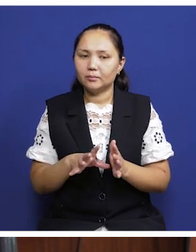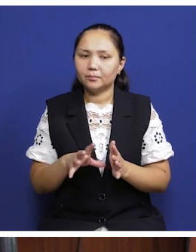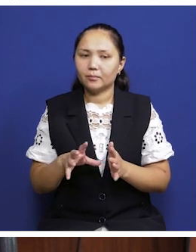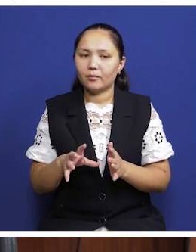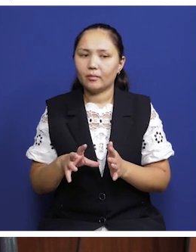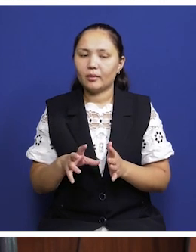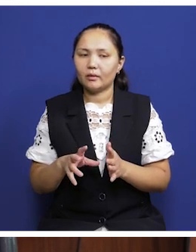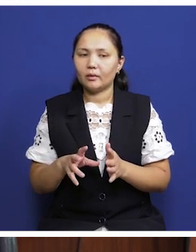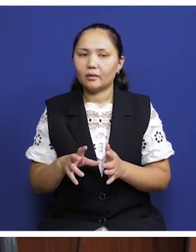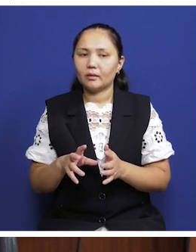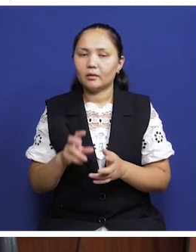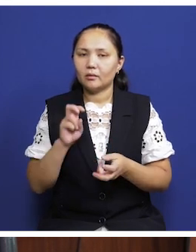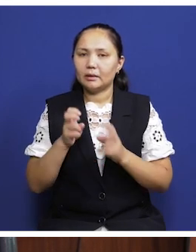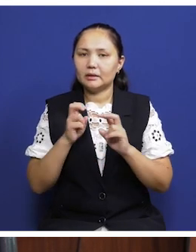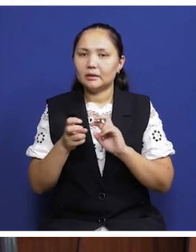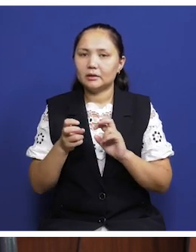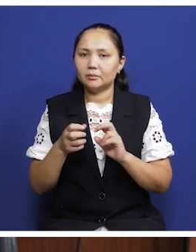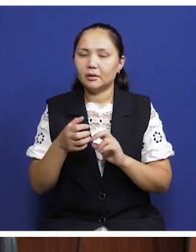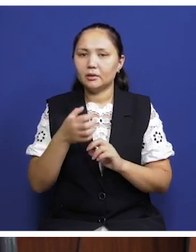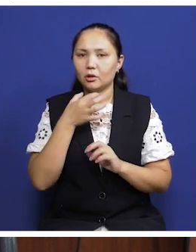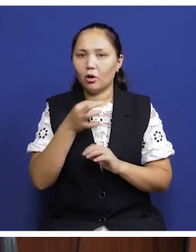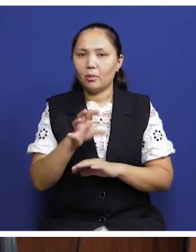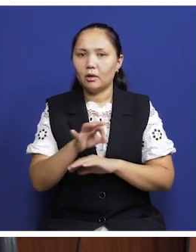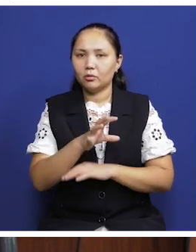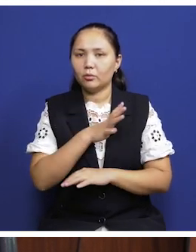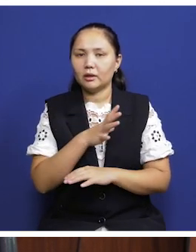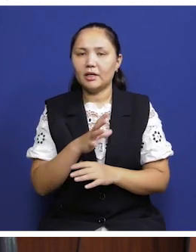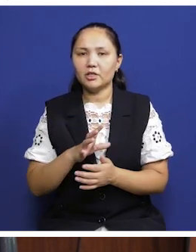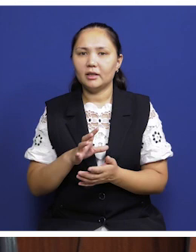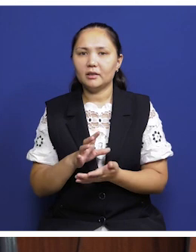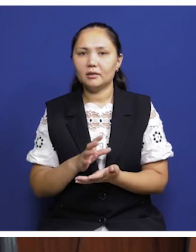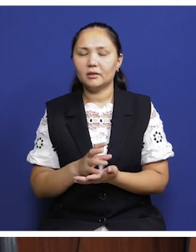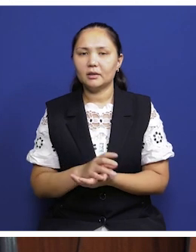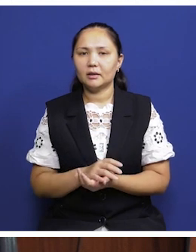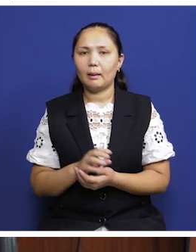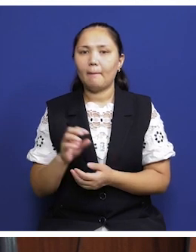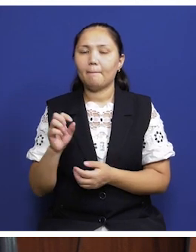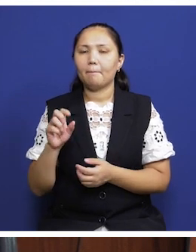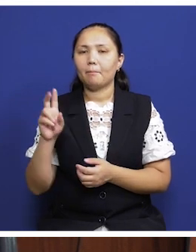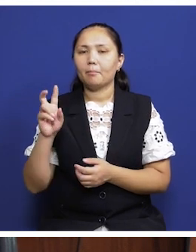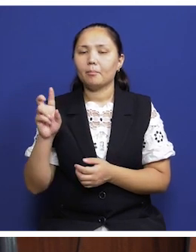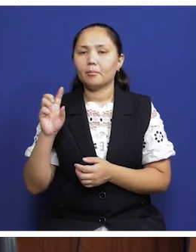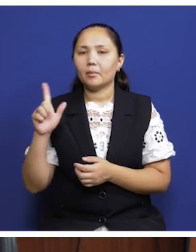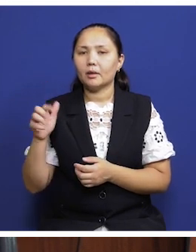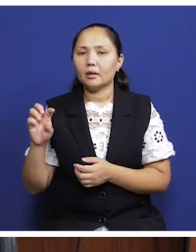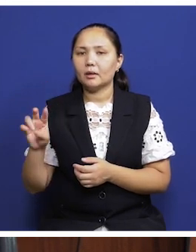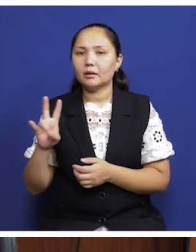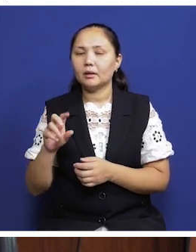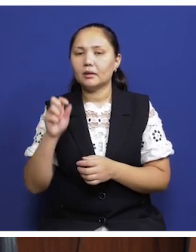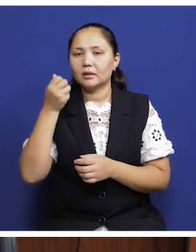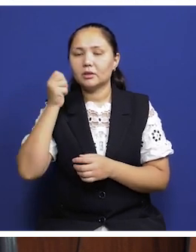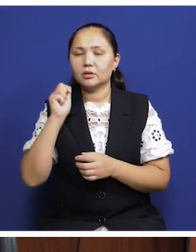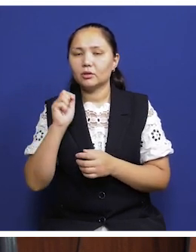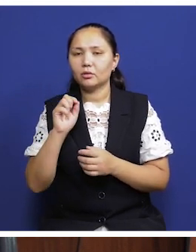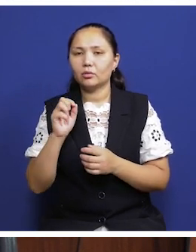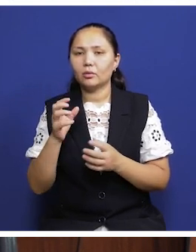көтеру мәселесі бойынша проблема шешіліп тұр. Бірақ бағаналардың ескіруі бұл енді ешқандай күн тәртібінен